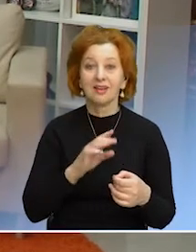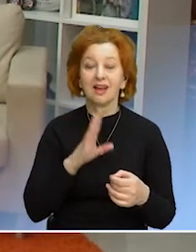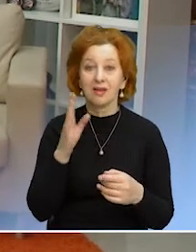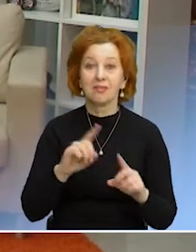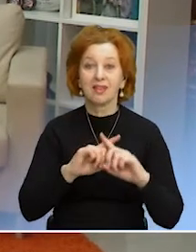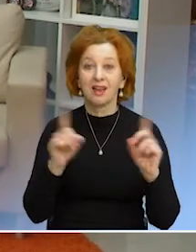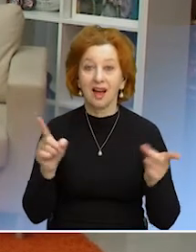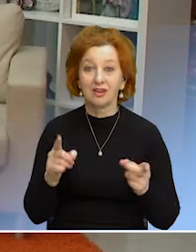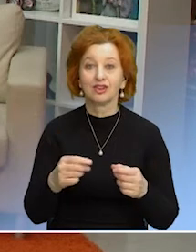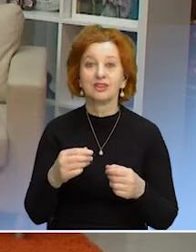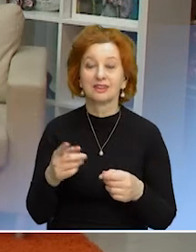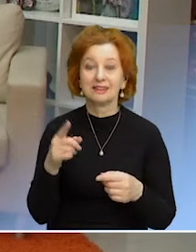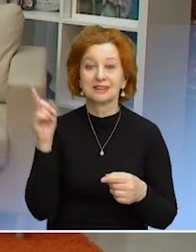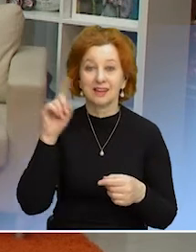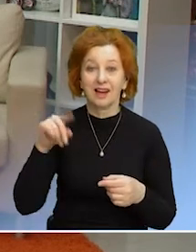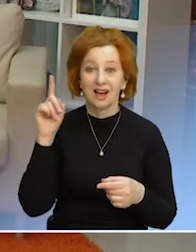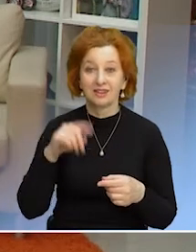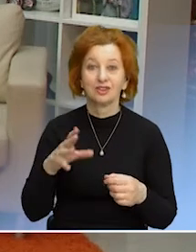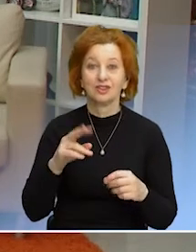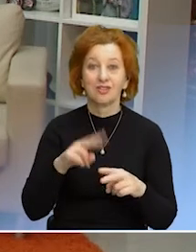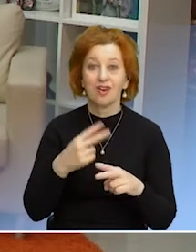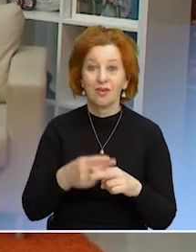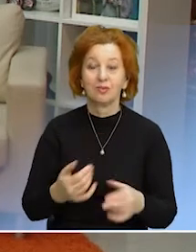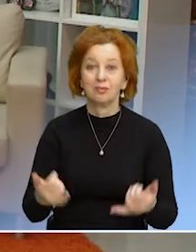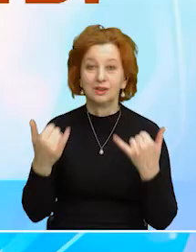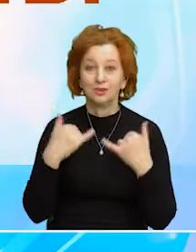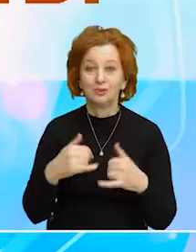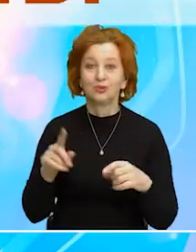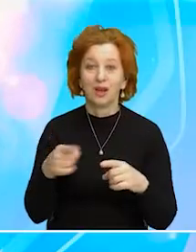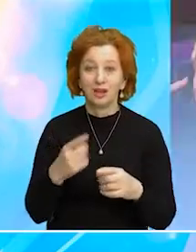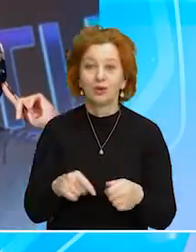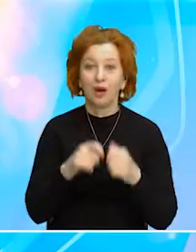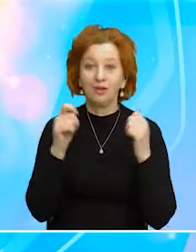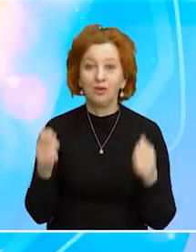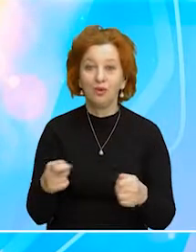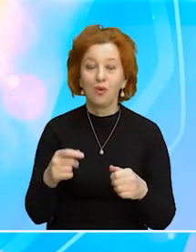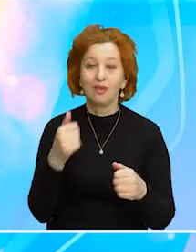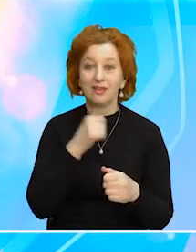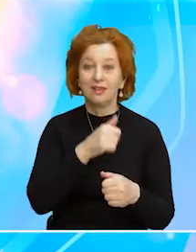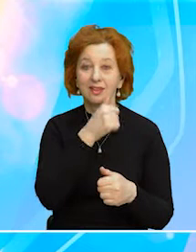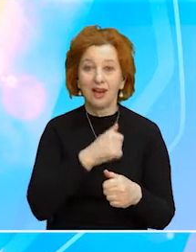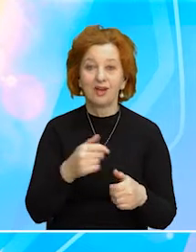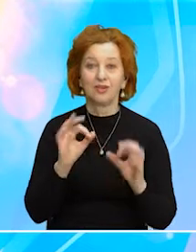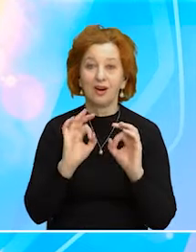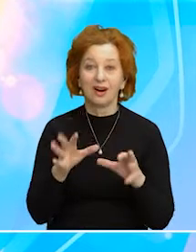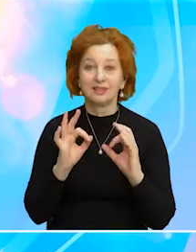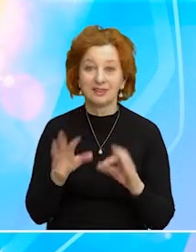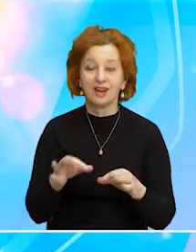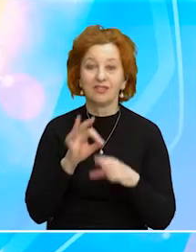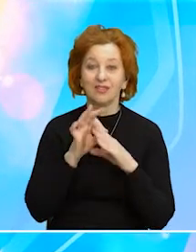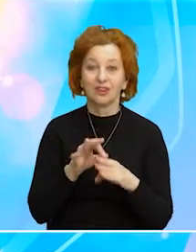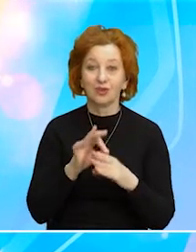пташка» будет необычным, сказочным, и в гости к нам сегодня придут люди, которые немножко приоткроют завесу тайны. Это Анна Глебова и Оксана